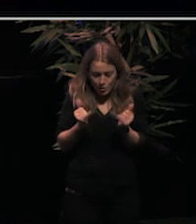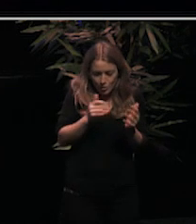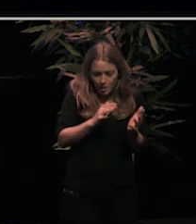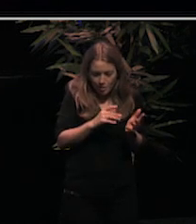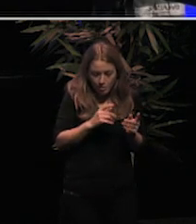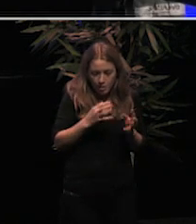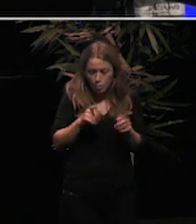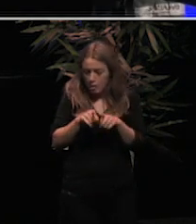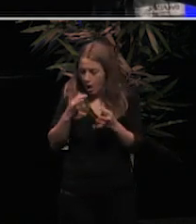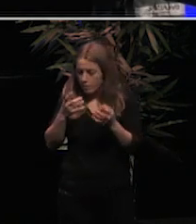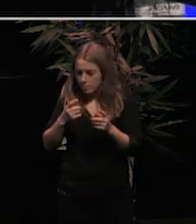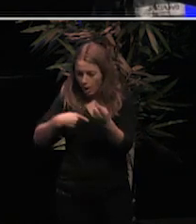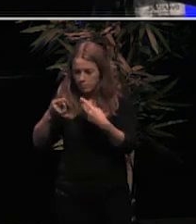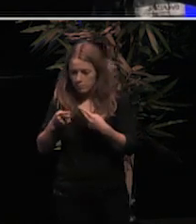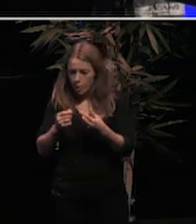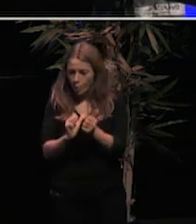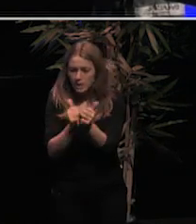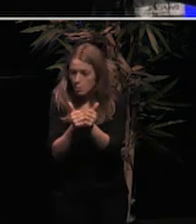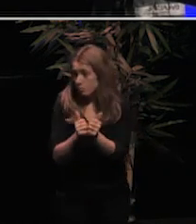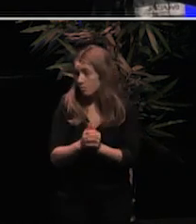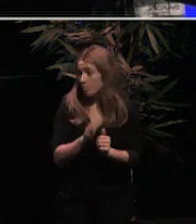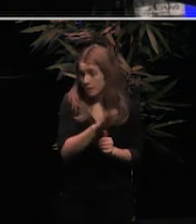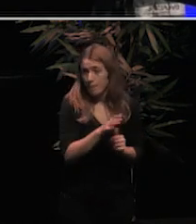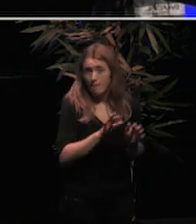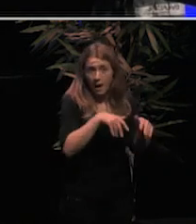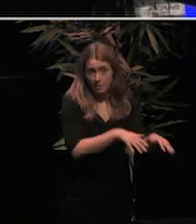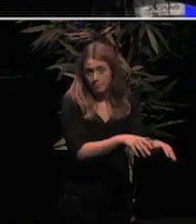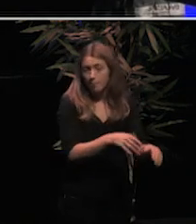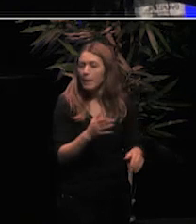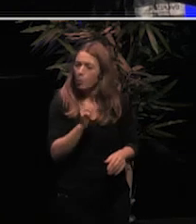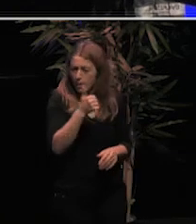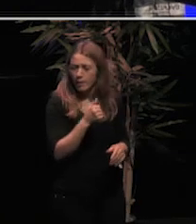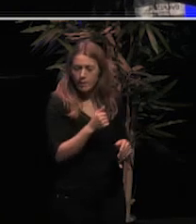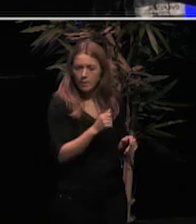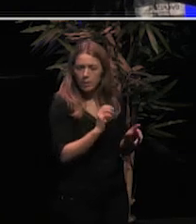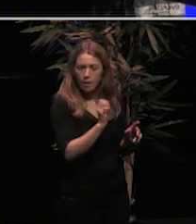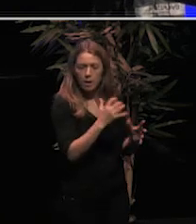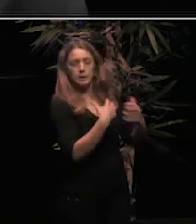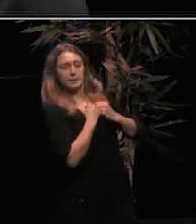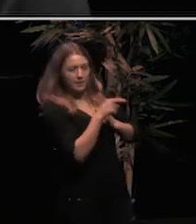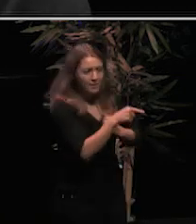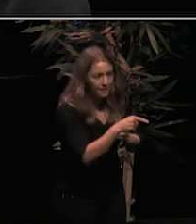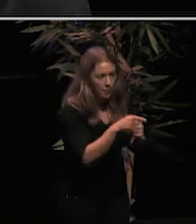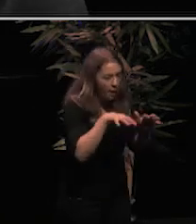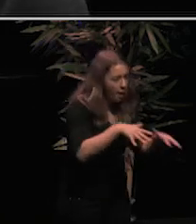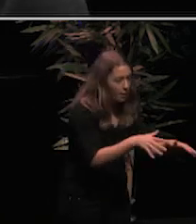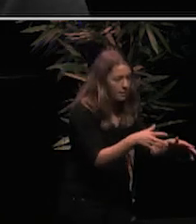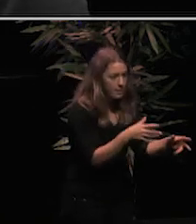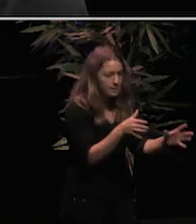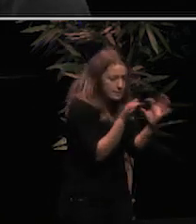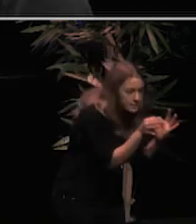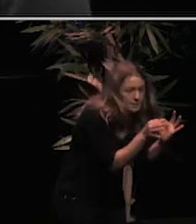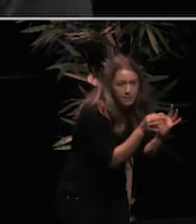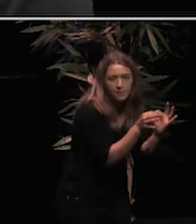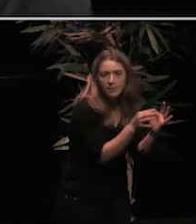devenir compétiteur et dans ce milieu marin. Mais c'est d'abord en fait le milieu marin naturel et cette force,